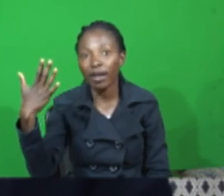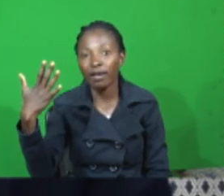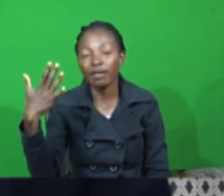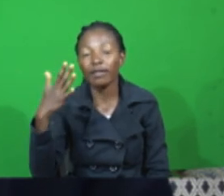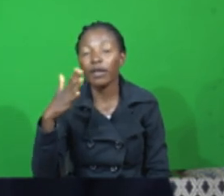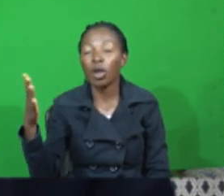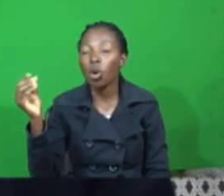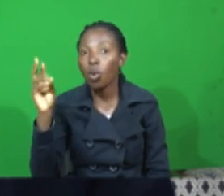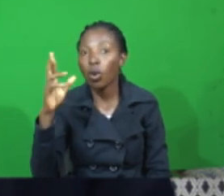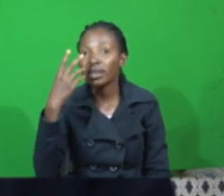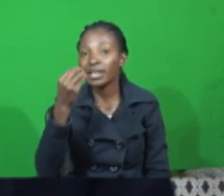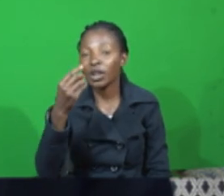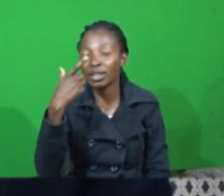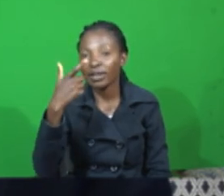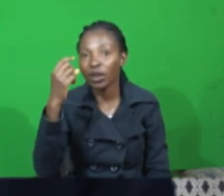0775 460175 0775 460175 kana kuti